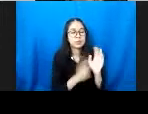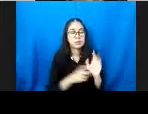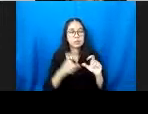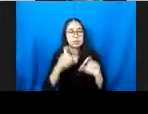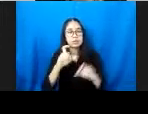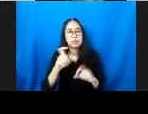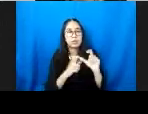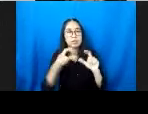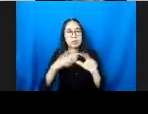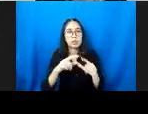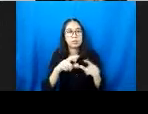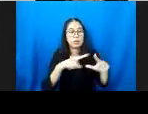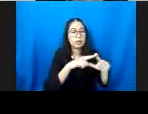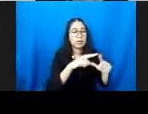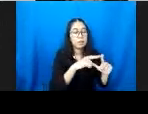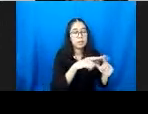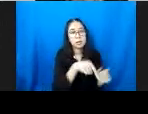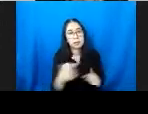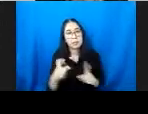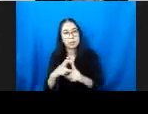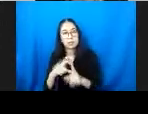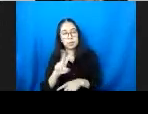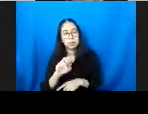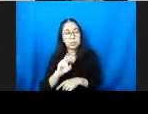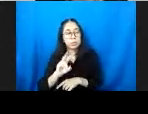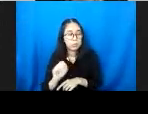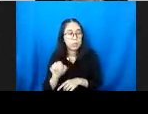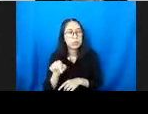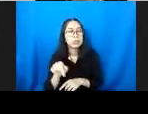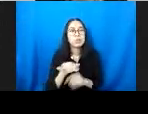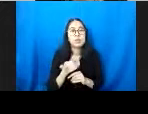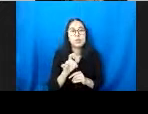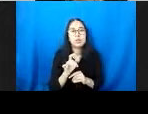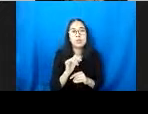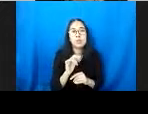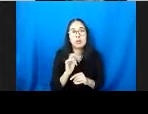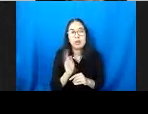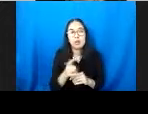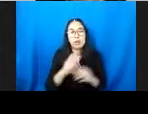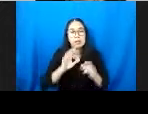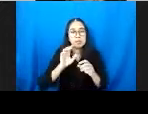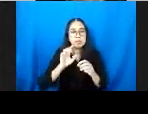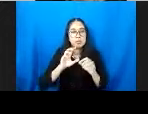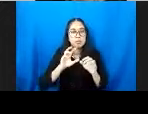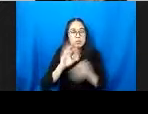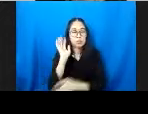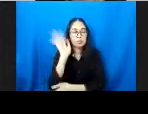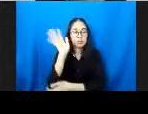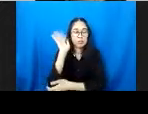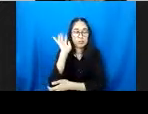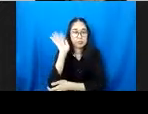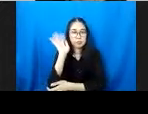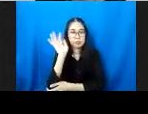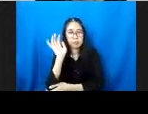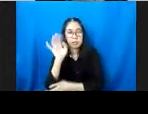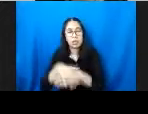Desember 2020 misalnya kita melakukan webinar soft launching Sanksi SE Indonesia, memang belum lama.